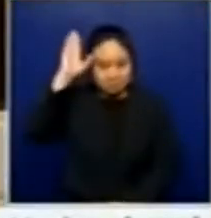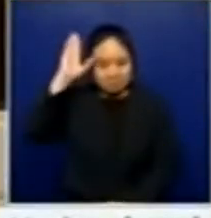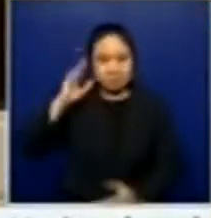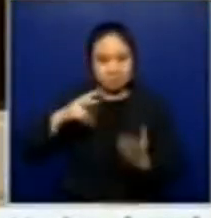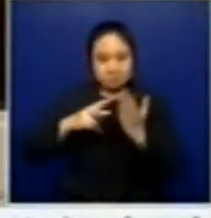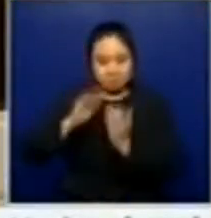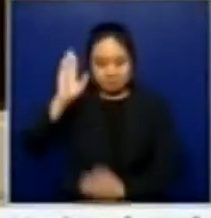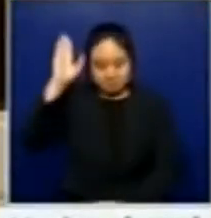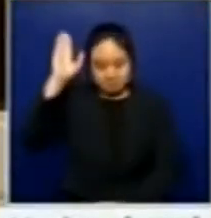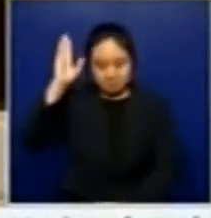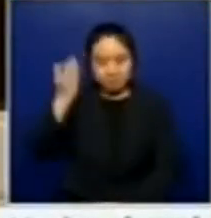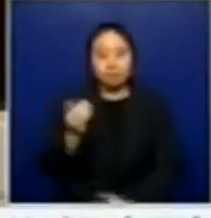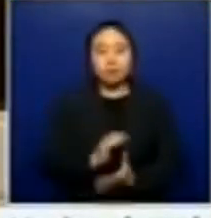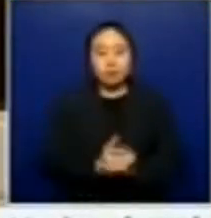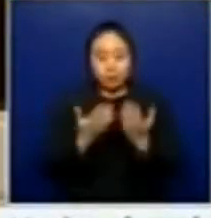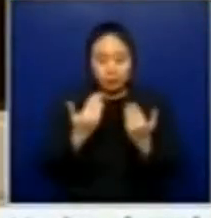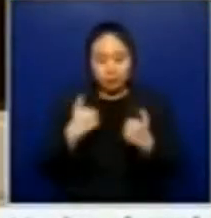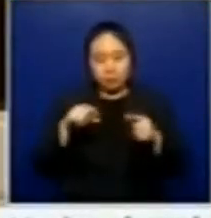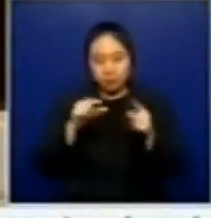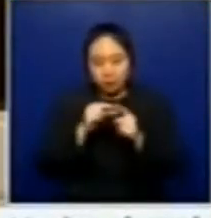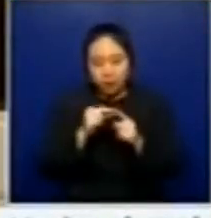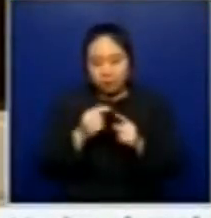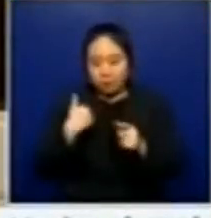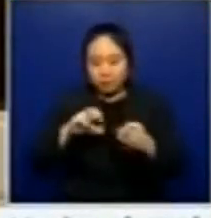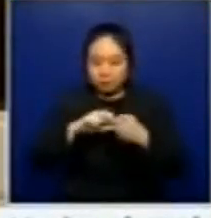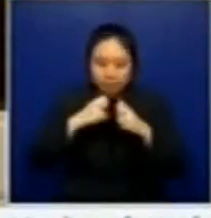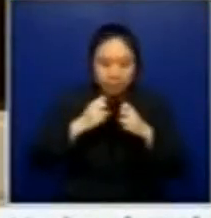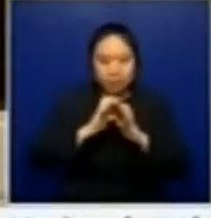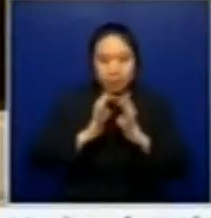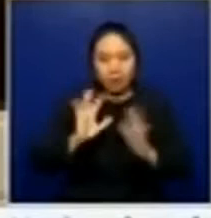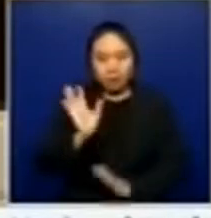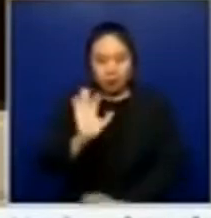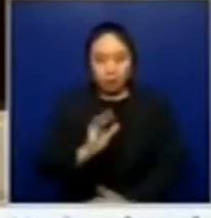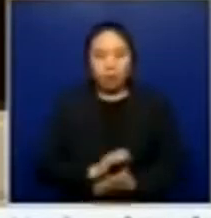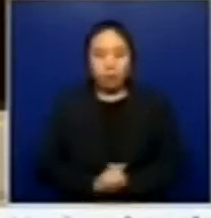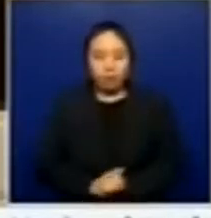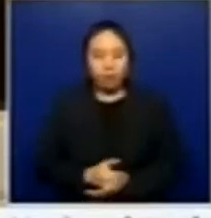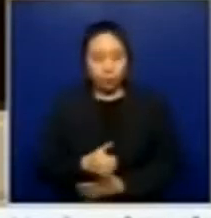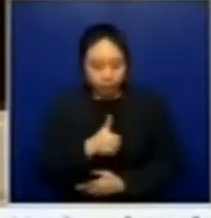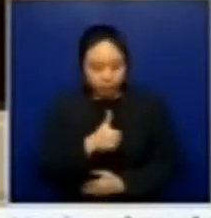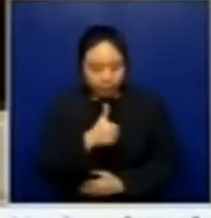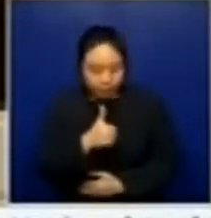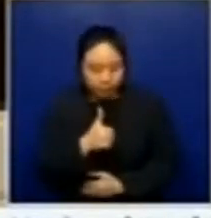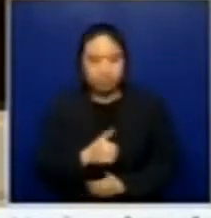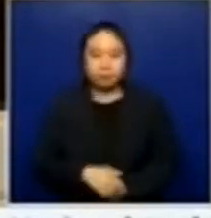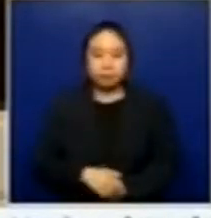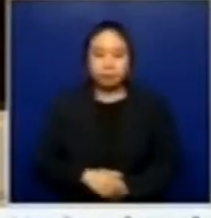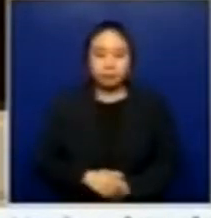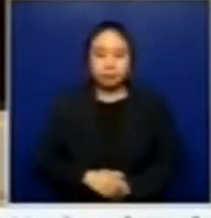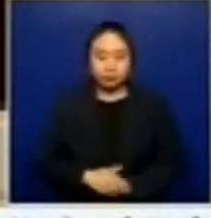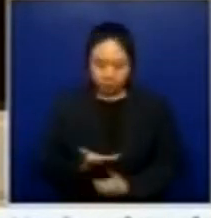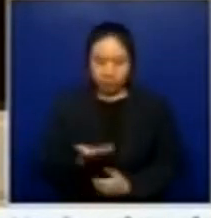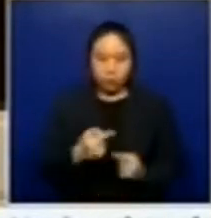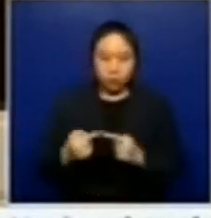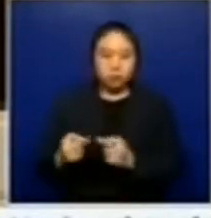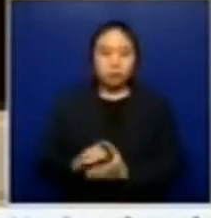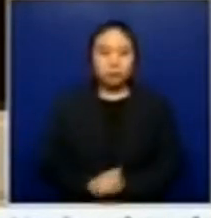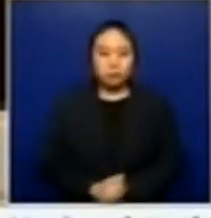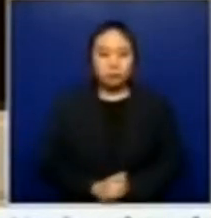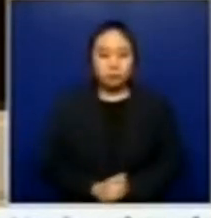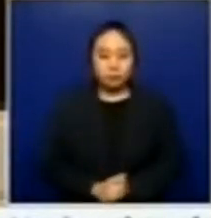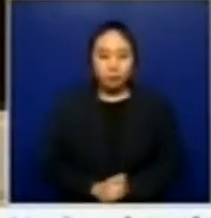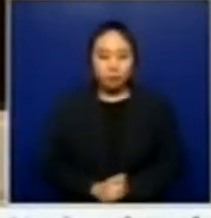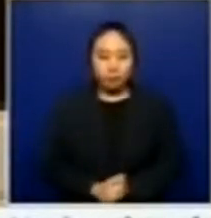ที่ ครับผมขอถอนครับท่านประธาน จะมีปัญหามากมายแล้วอภิปรายก็ ได้ครับท่านประธานคร ับ อภิปรายยากขึ้นครับถอนนะครับครับ